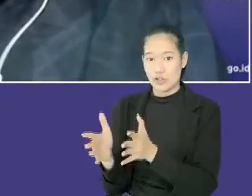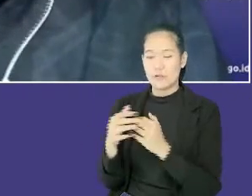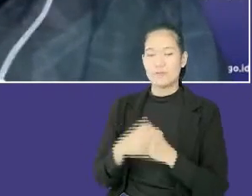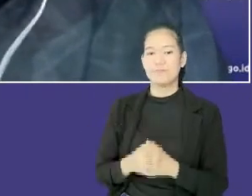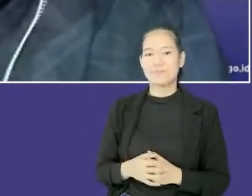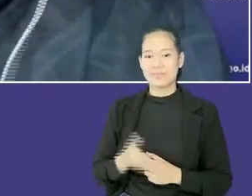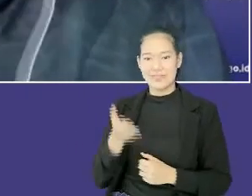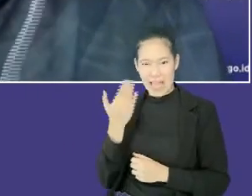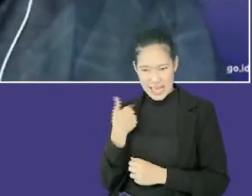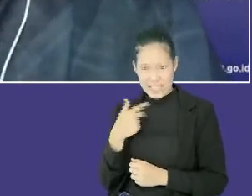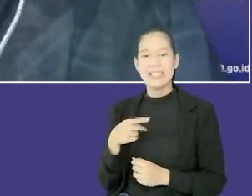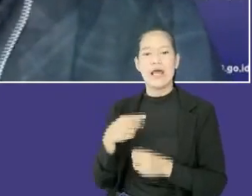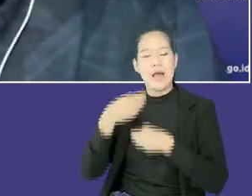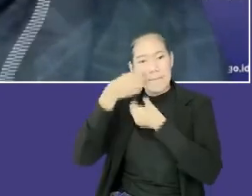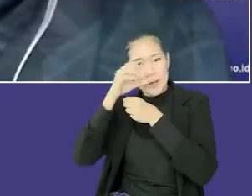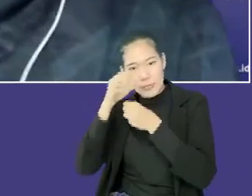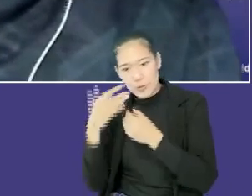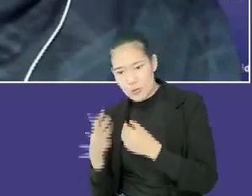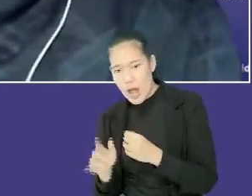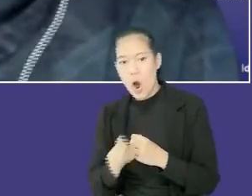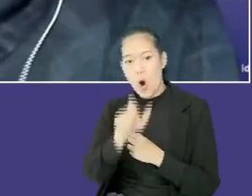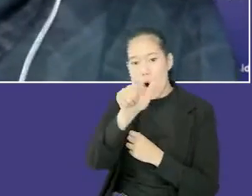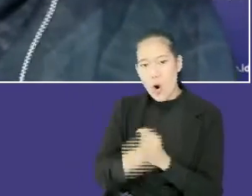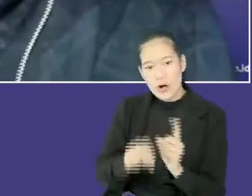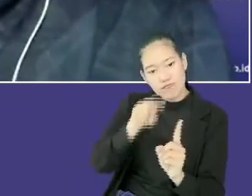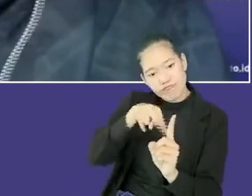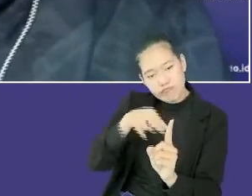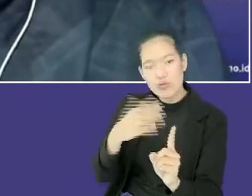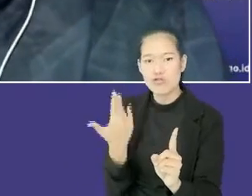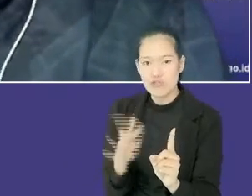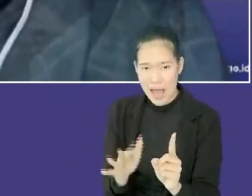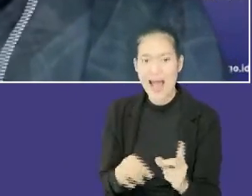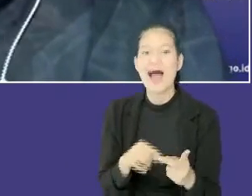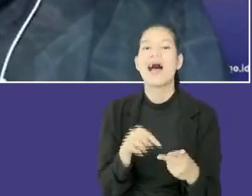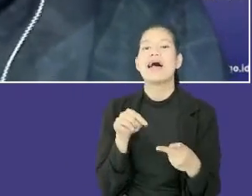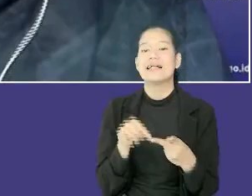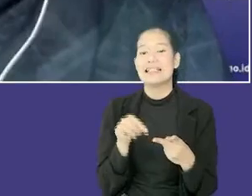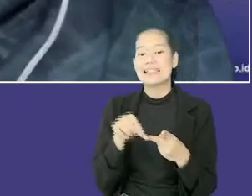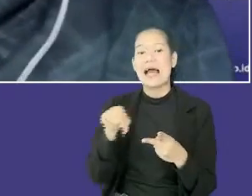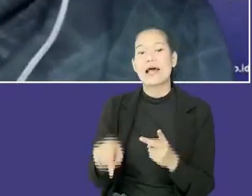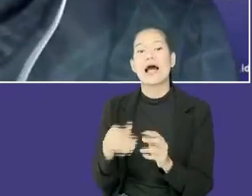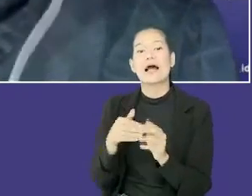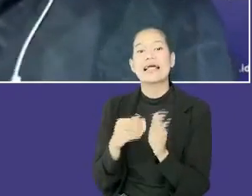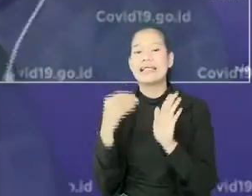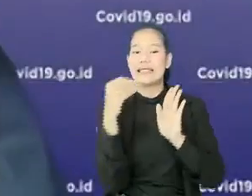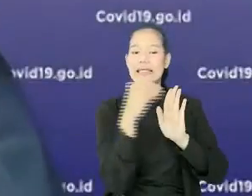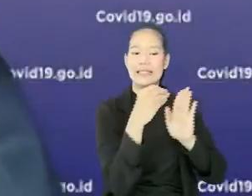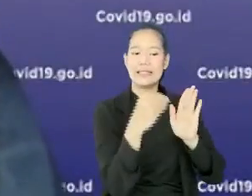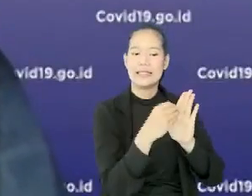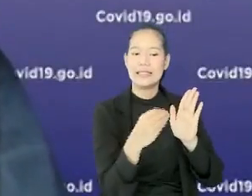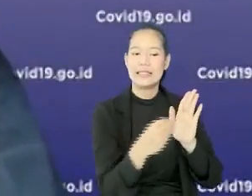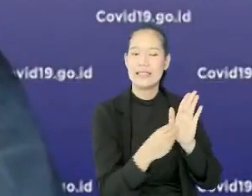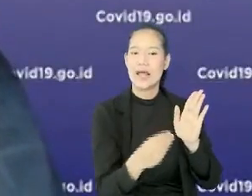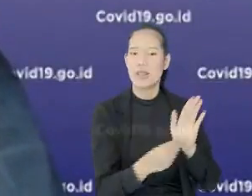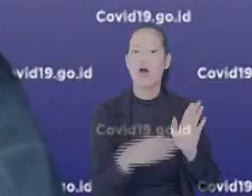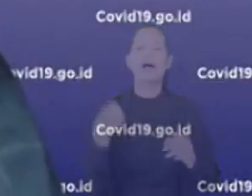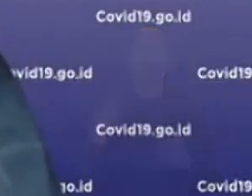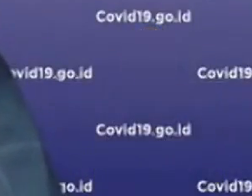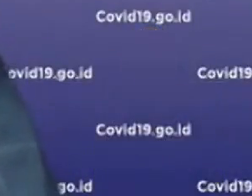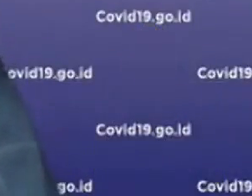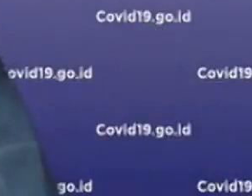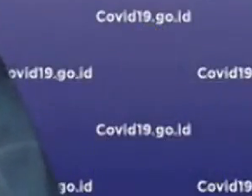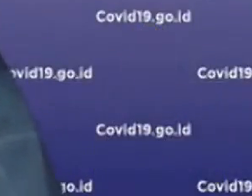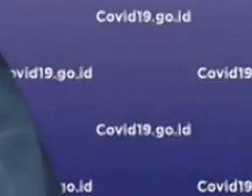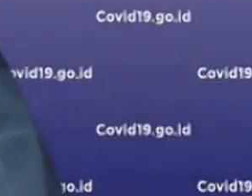tadi sudah ada pemeriksaan spesimen pemeriksaan orang maka kita masuk ke salah satu indikator yang kita bahas sering gitu ya terkait